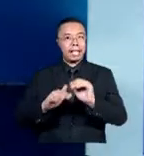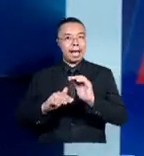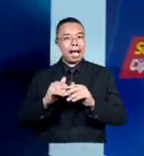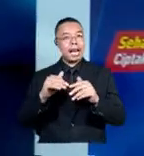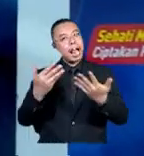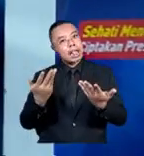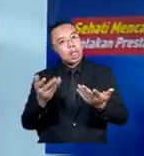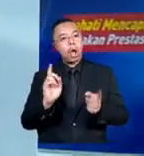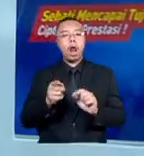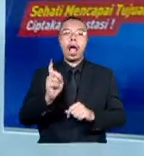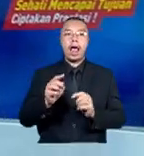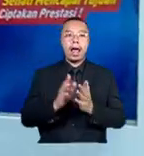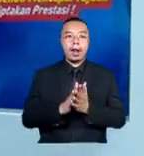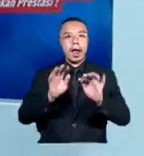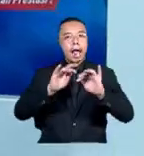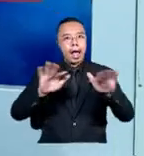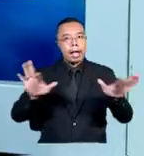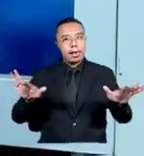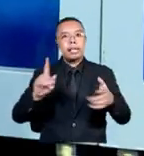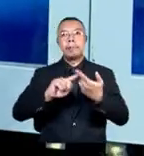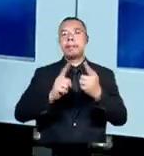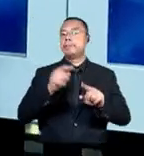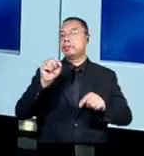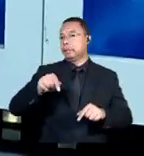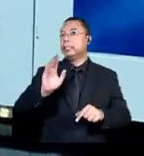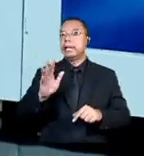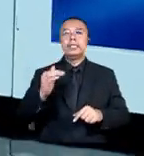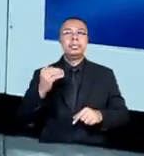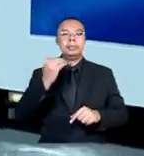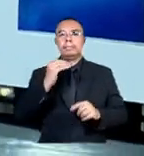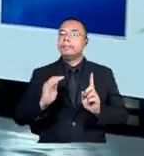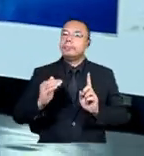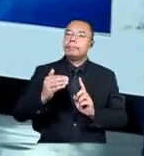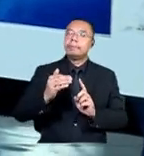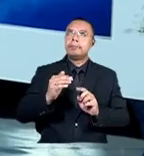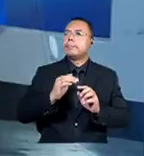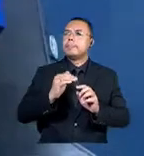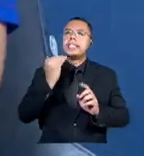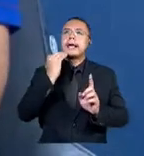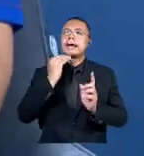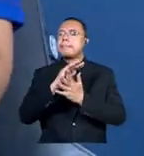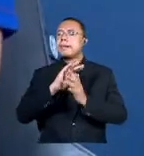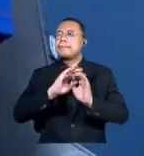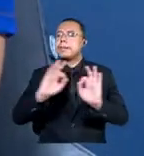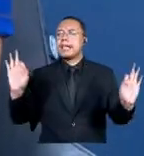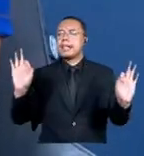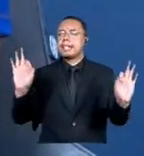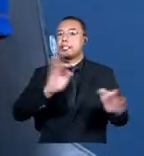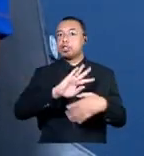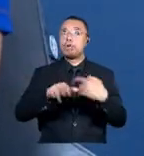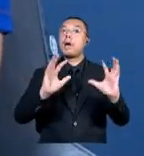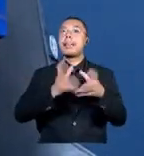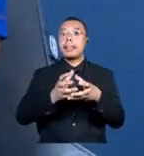tangan, ataupun jika ada air mengalir tentu saja rekan-rekan di sini akan menjaga kebersihan dengan mencuci tangan. Dan